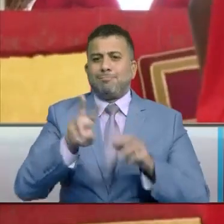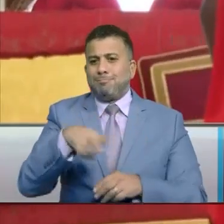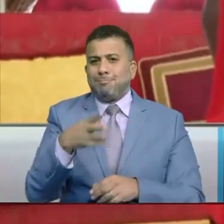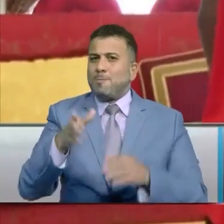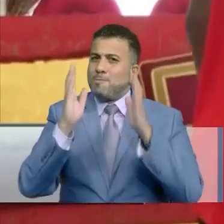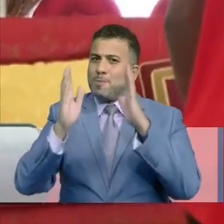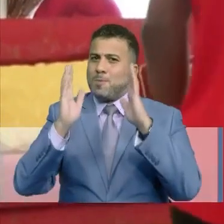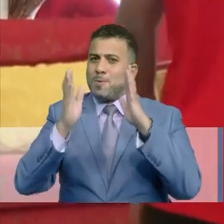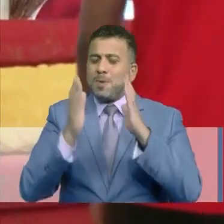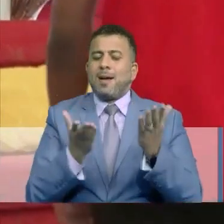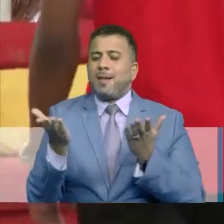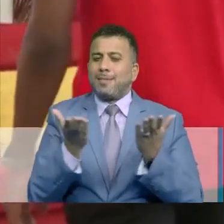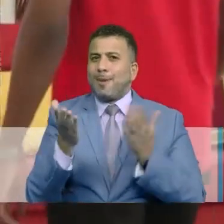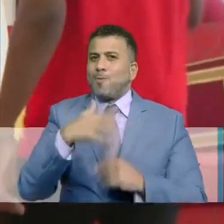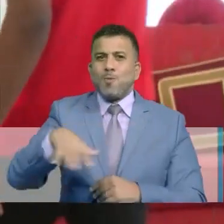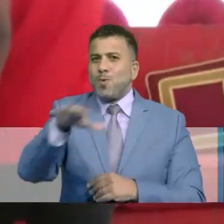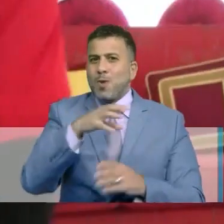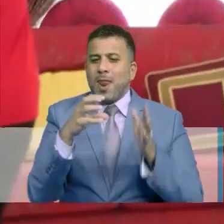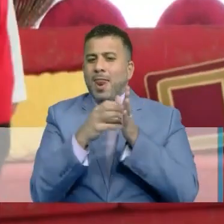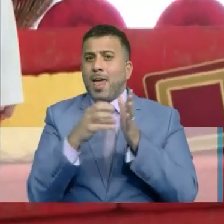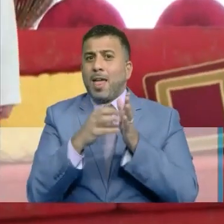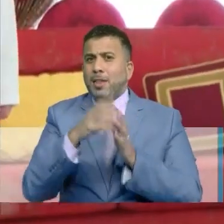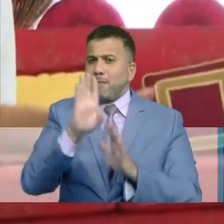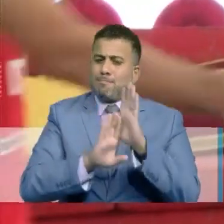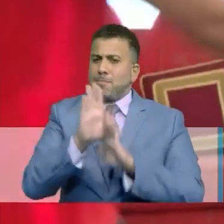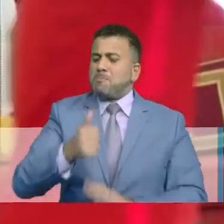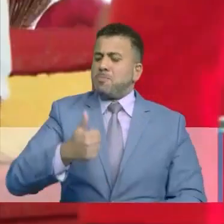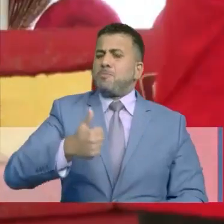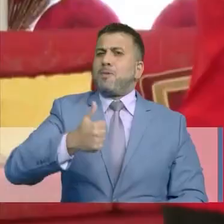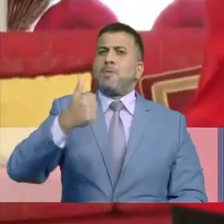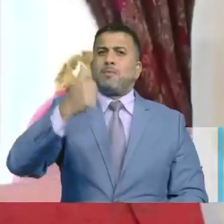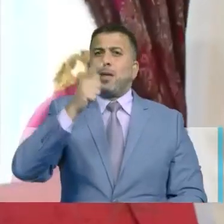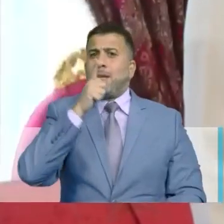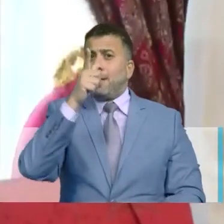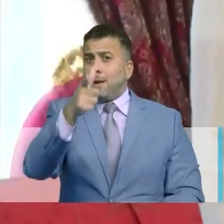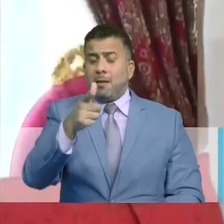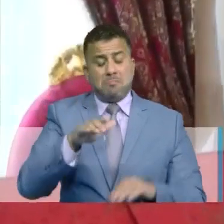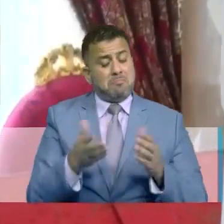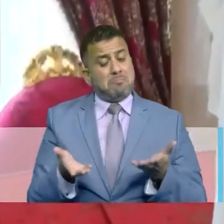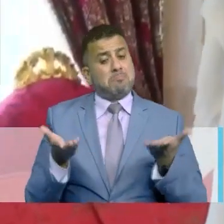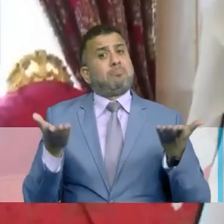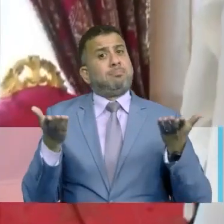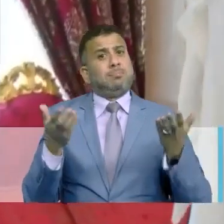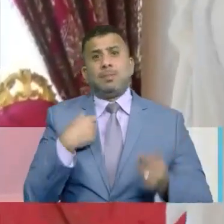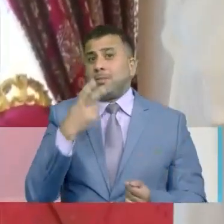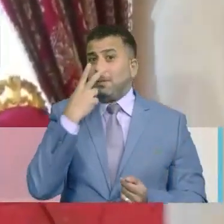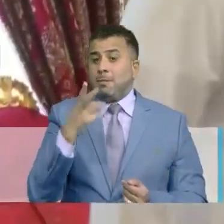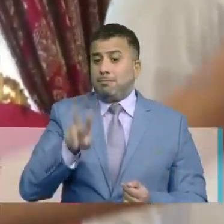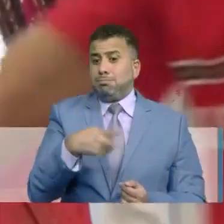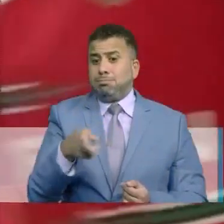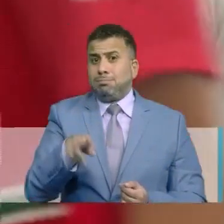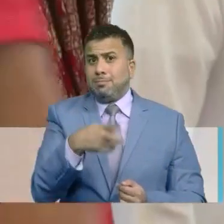والجهاز الفني والاداري على ما حققه النادي من انجاز واثناء على المستوى الرفيع الذي اظهره